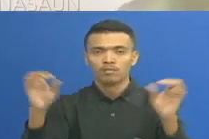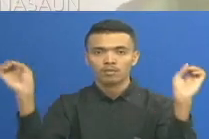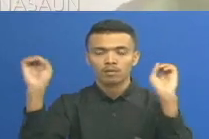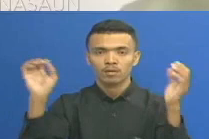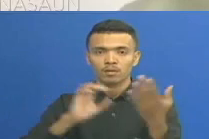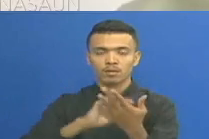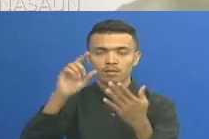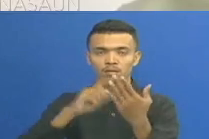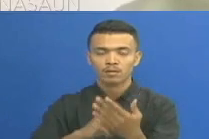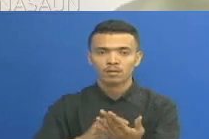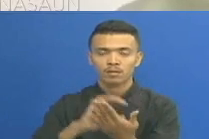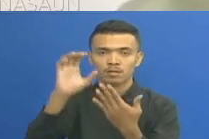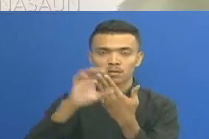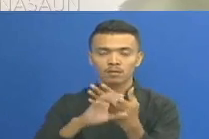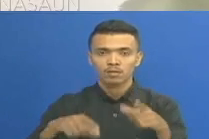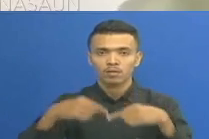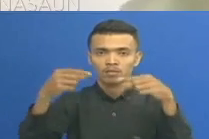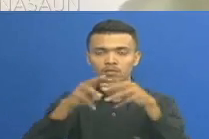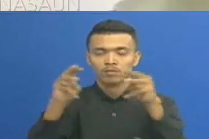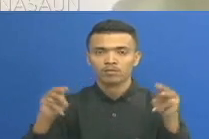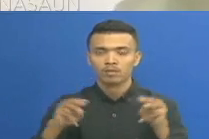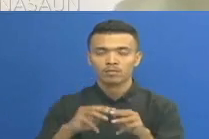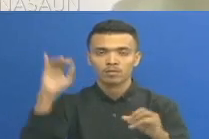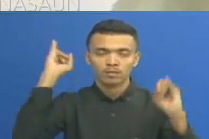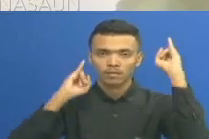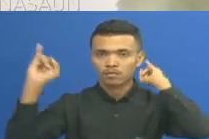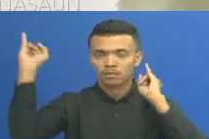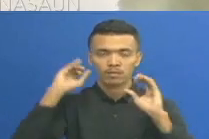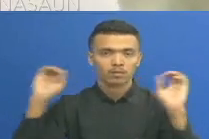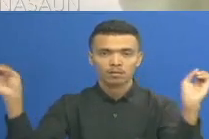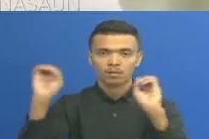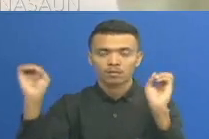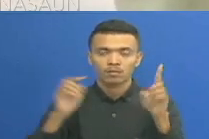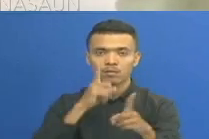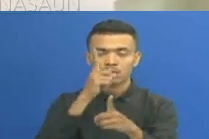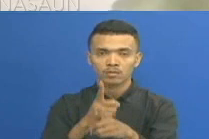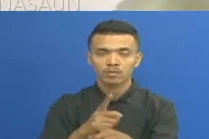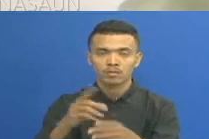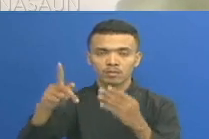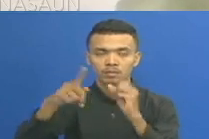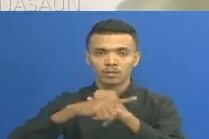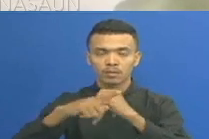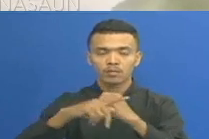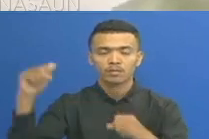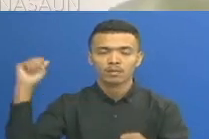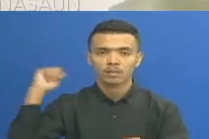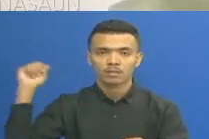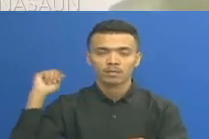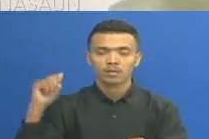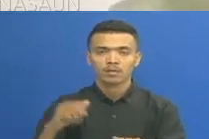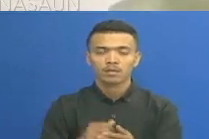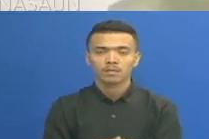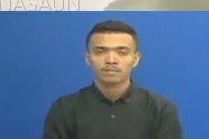halau kampanye a nivel municipal, hanya informasi yang kena lalos, sama parti yang terima kalau ni mini kampanye iha nunu